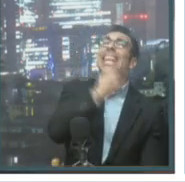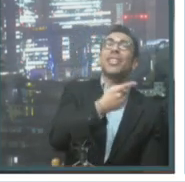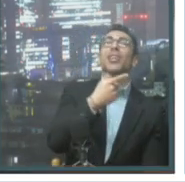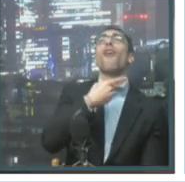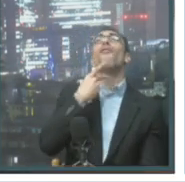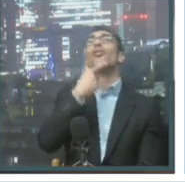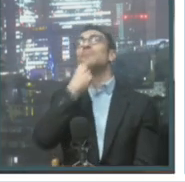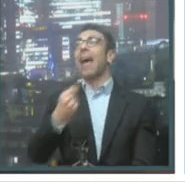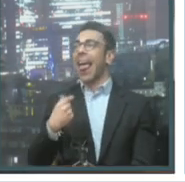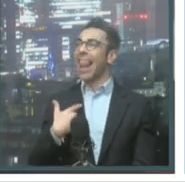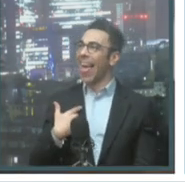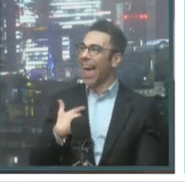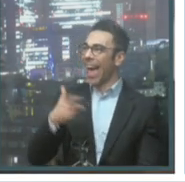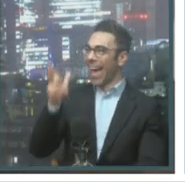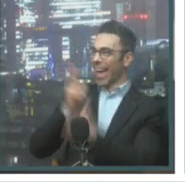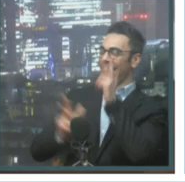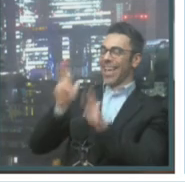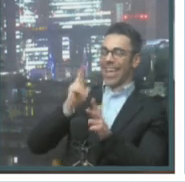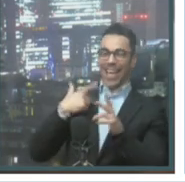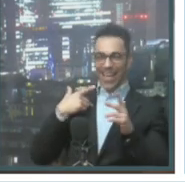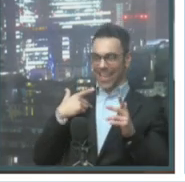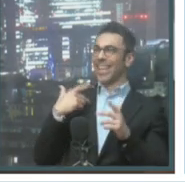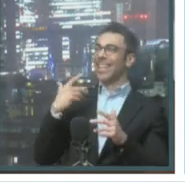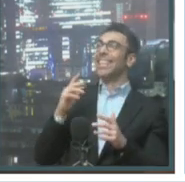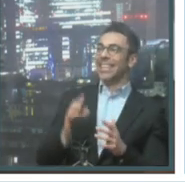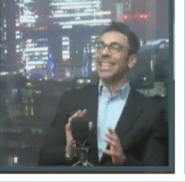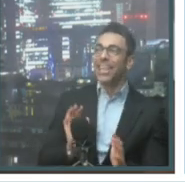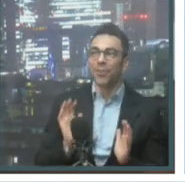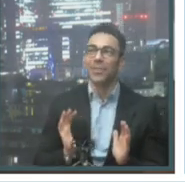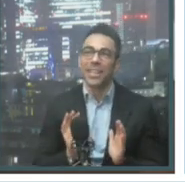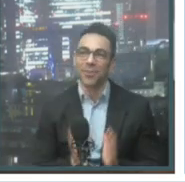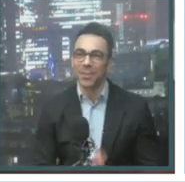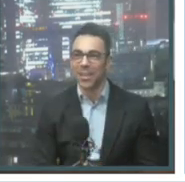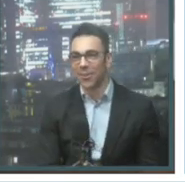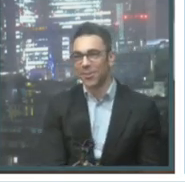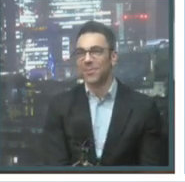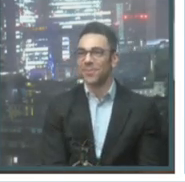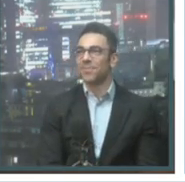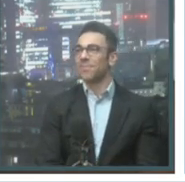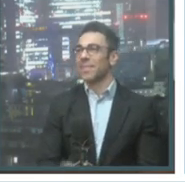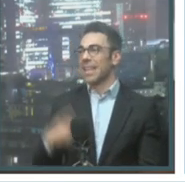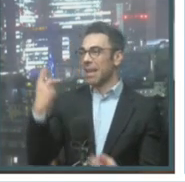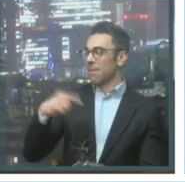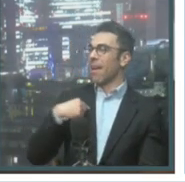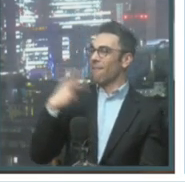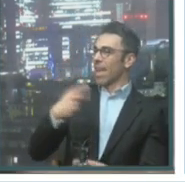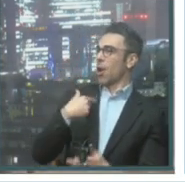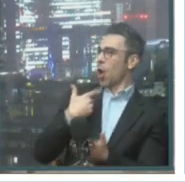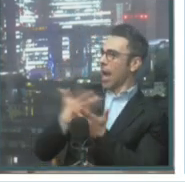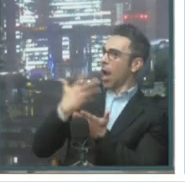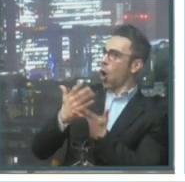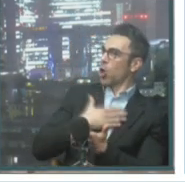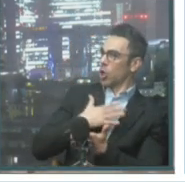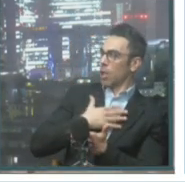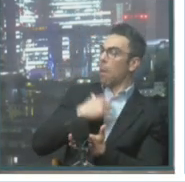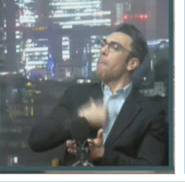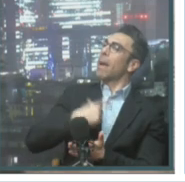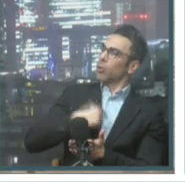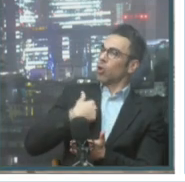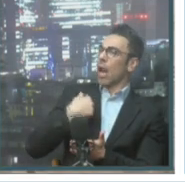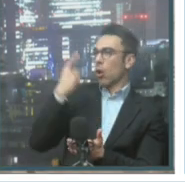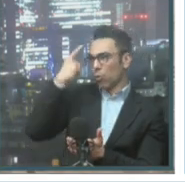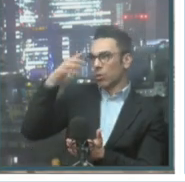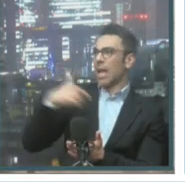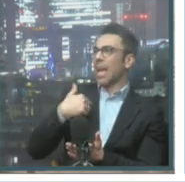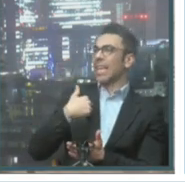veloce divertente dicono sì sì la bellissima romanico lo dico maggio ti racconto questa cosa ha detto il mio personale io sai